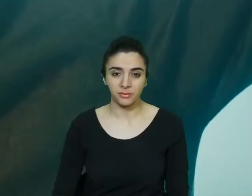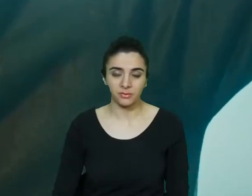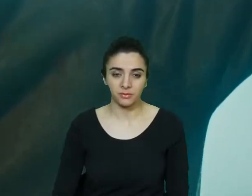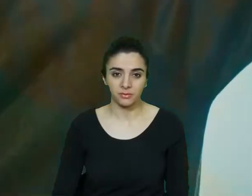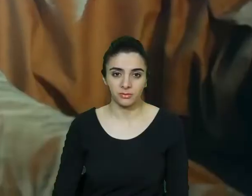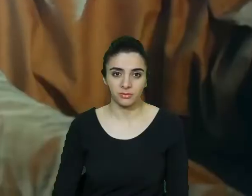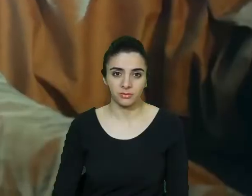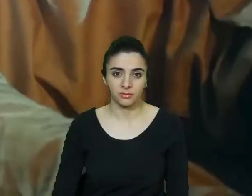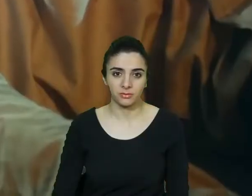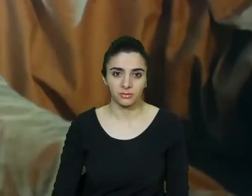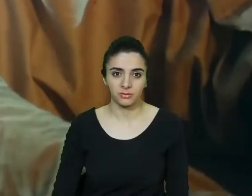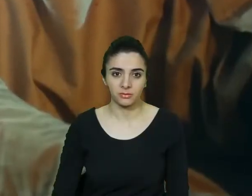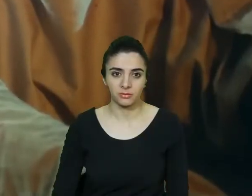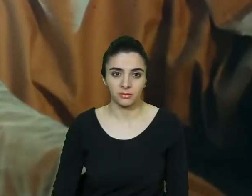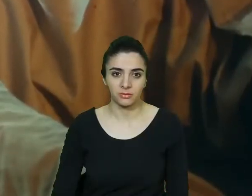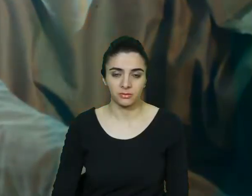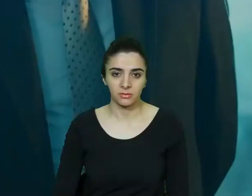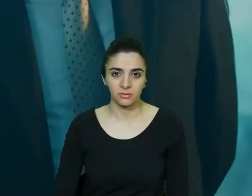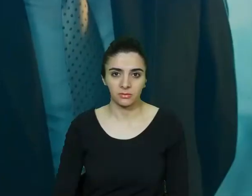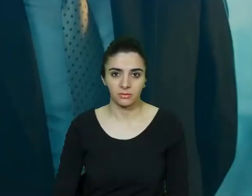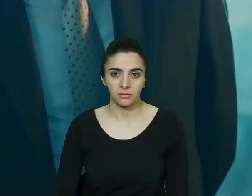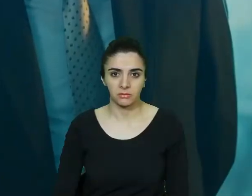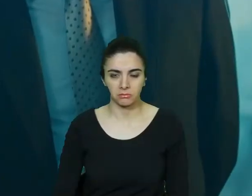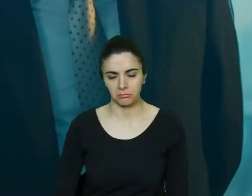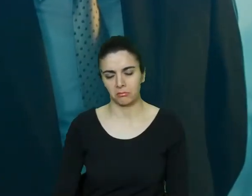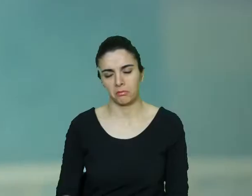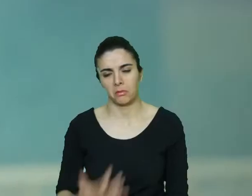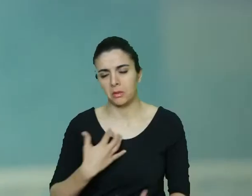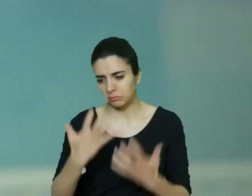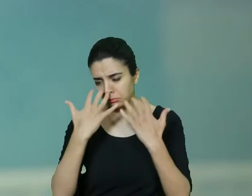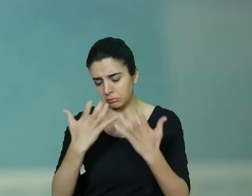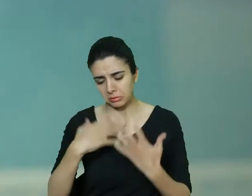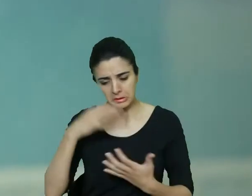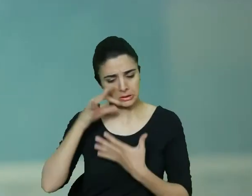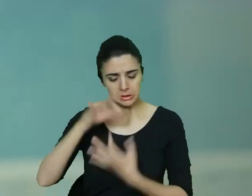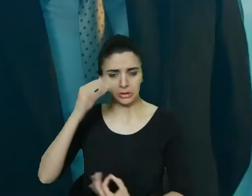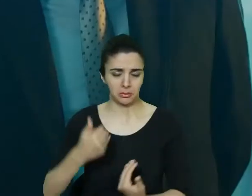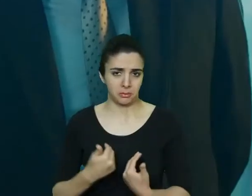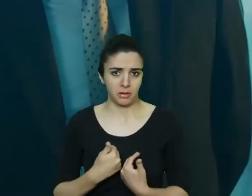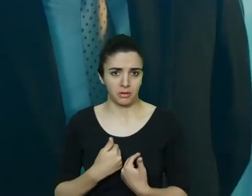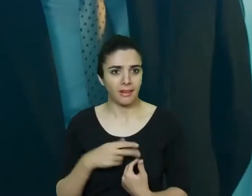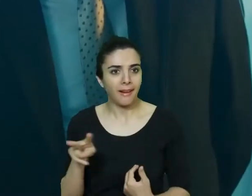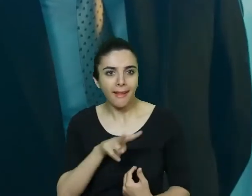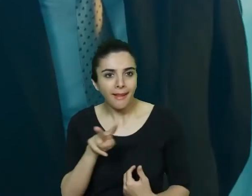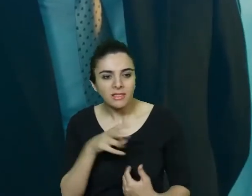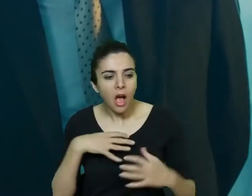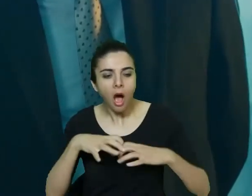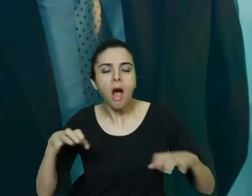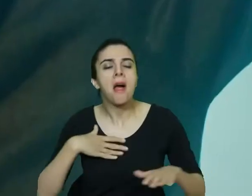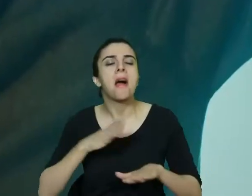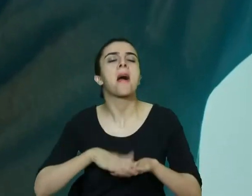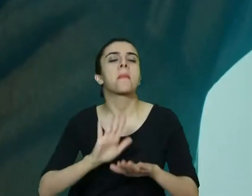Üstü başı yırtılmış, kaşından ve dudağından kan sızıyor. Ben merhametli adamımdır reis. Bak, ikinizi birbirinizden